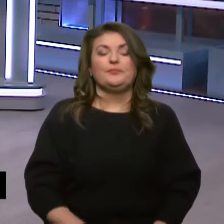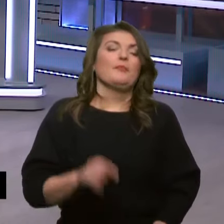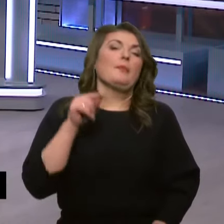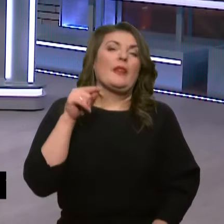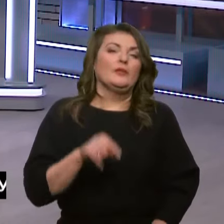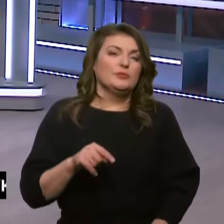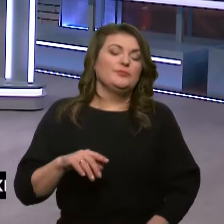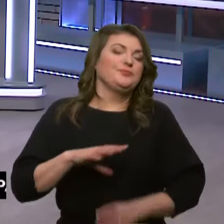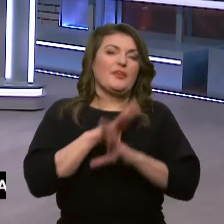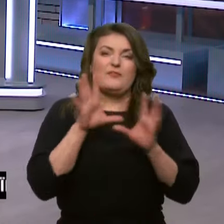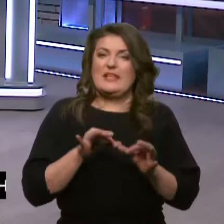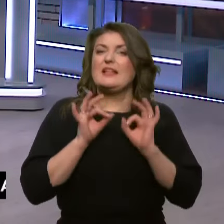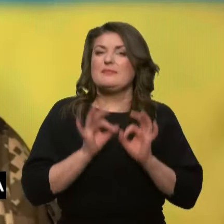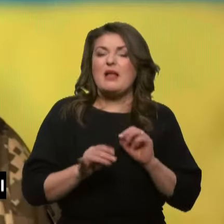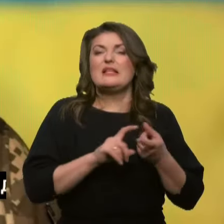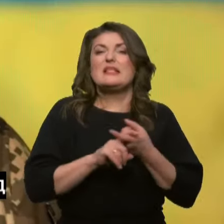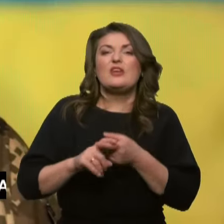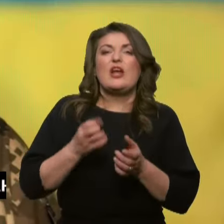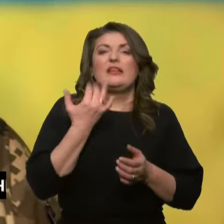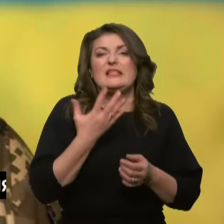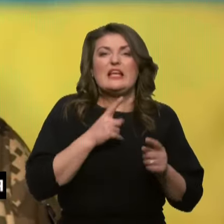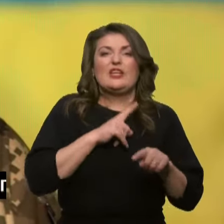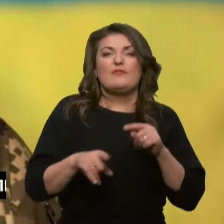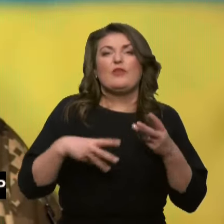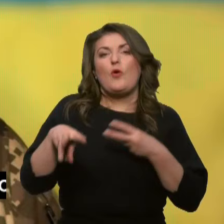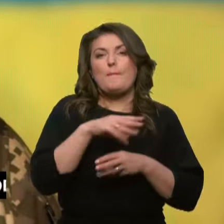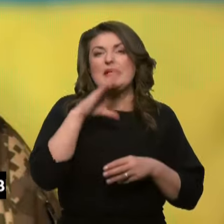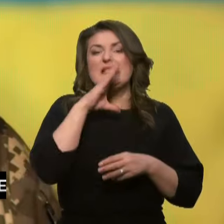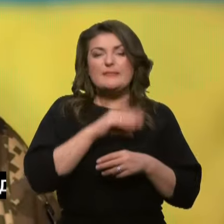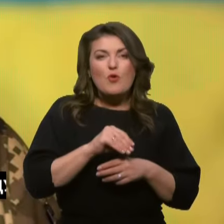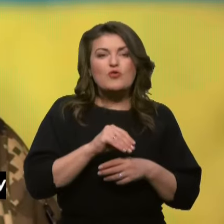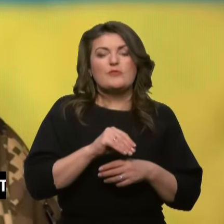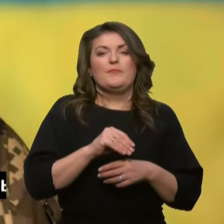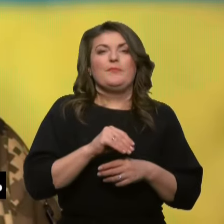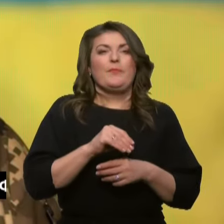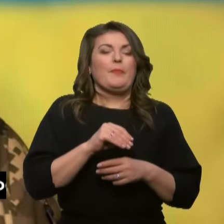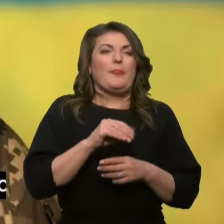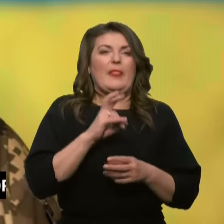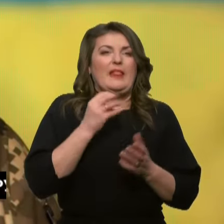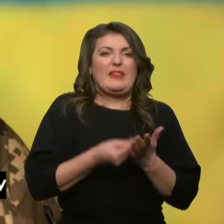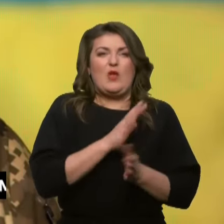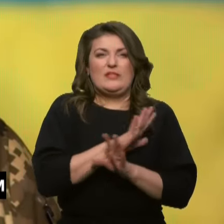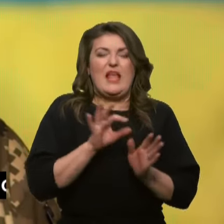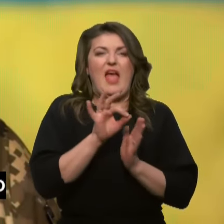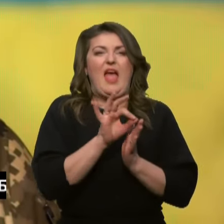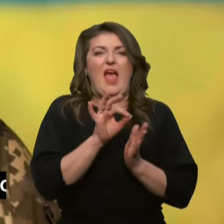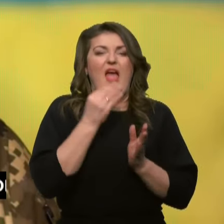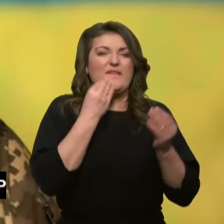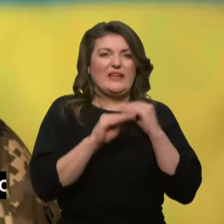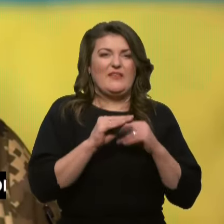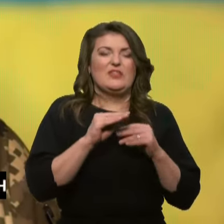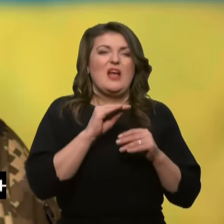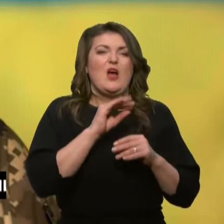Тут все насправді залежатиме, наскільки швидко ми зможемо знецінити ефективність їхньої роботи